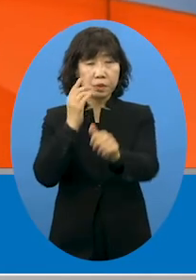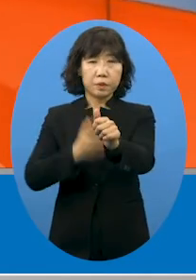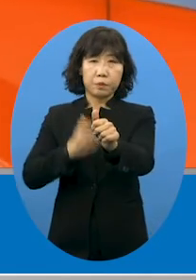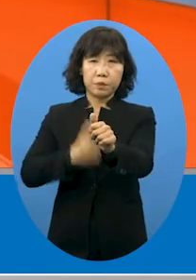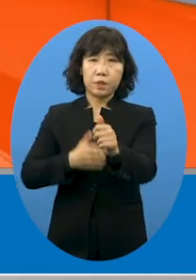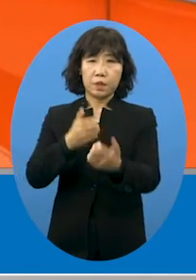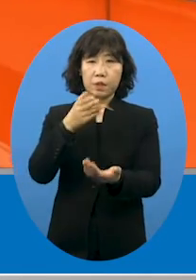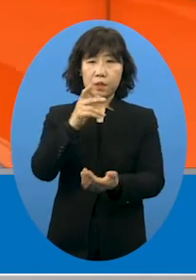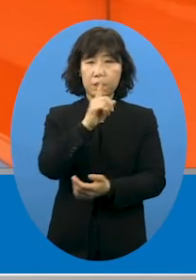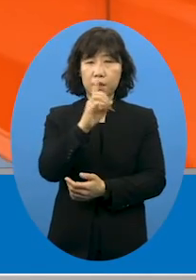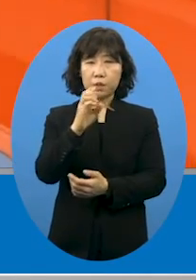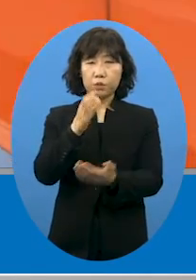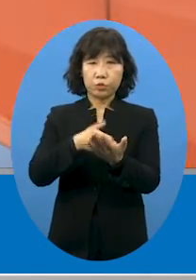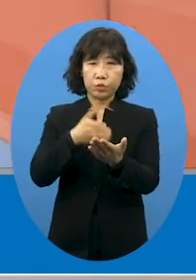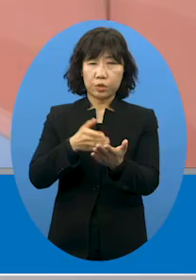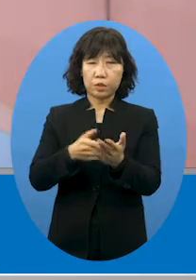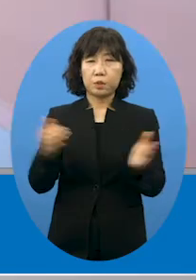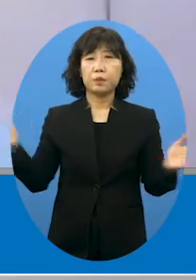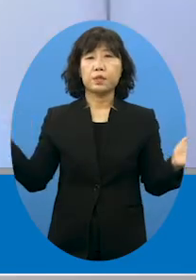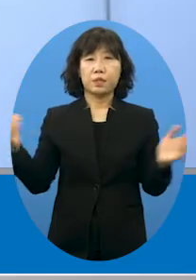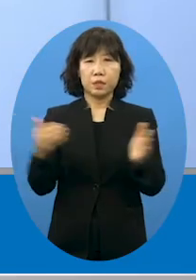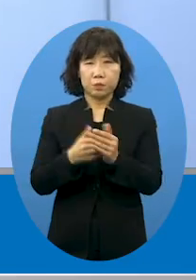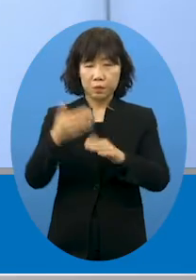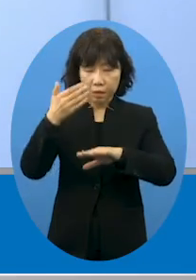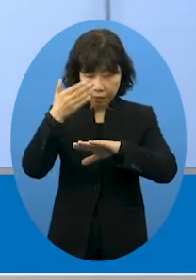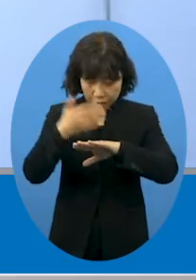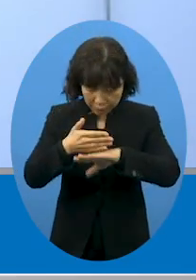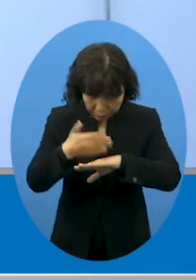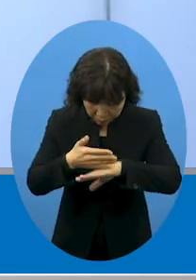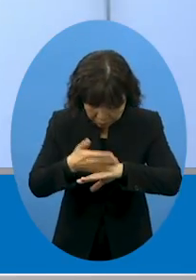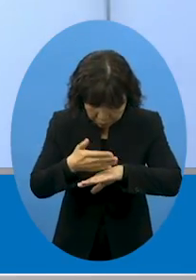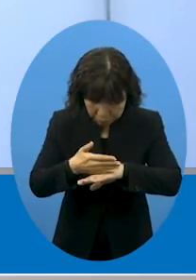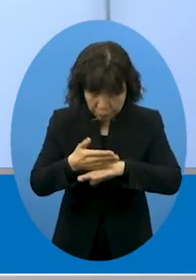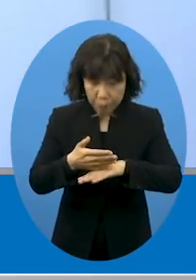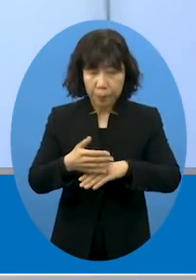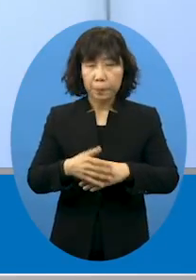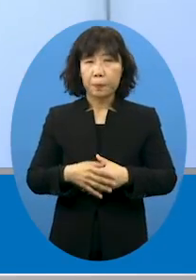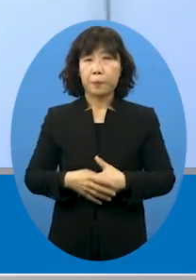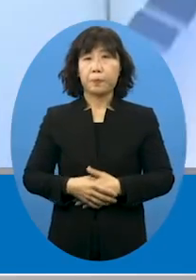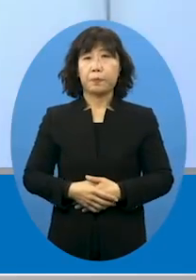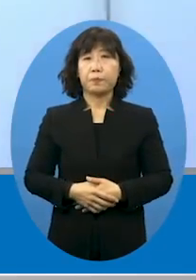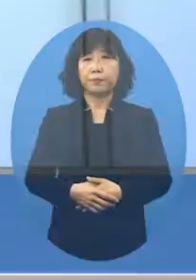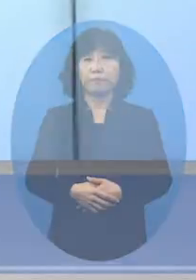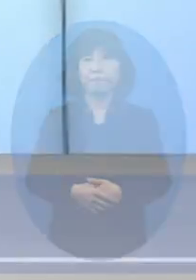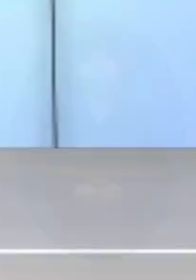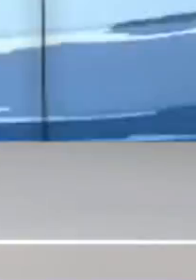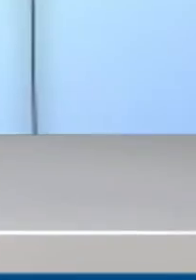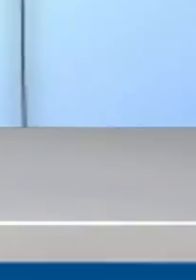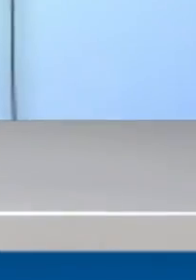바랍니다 이상으로 dbs 주간 뉴스를 마칩니다 시청해주신 여러분 고맙습니다